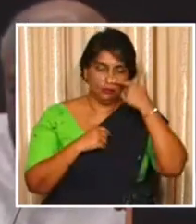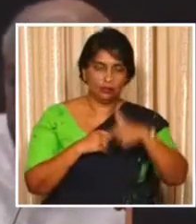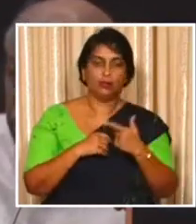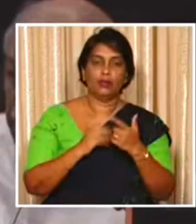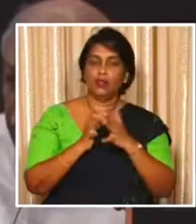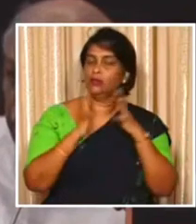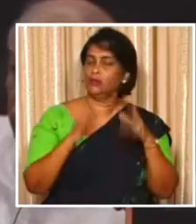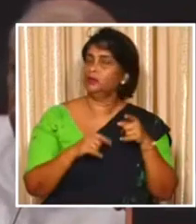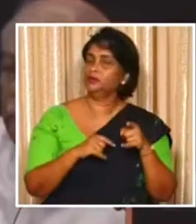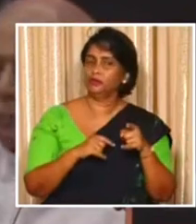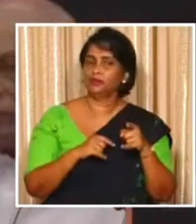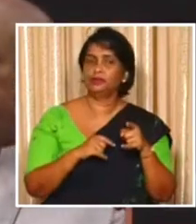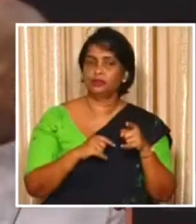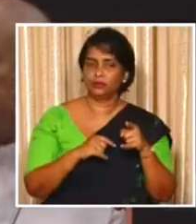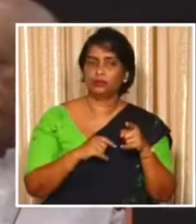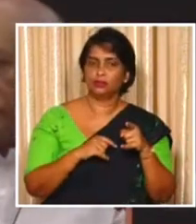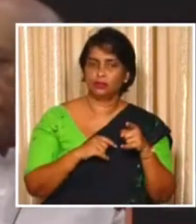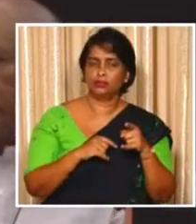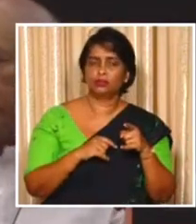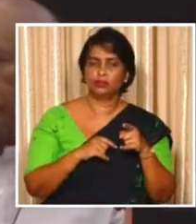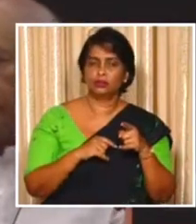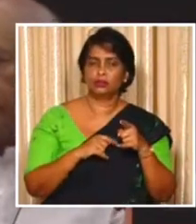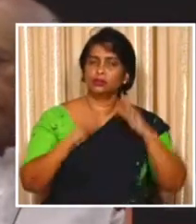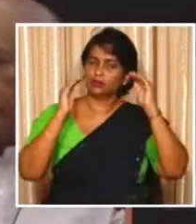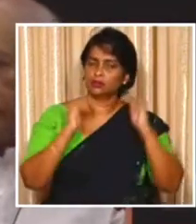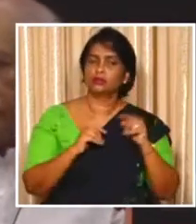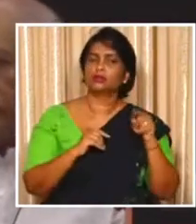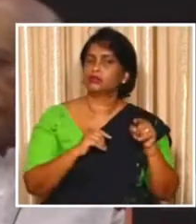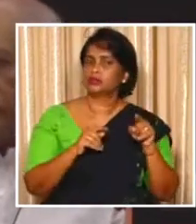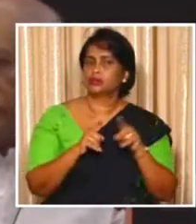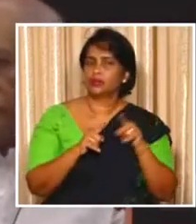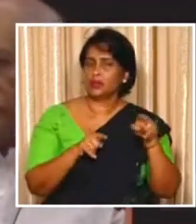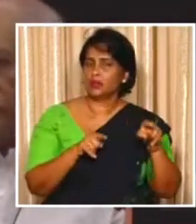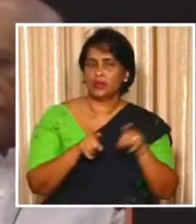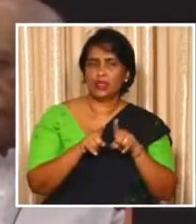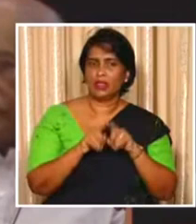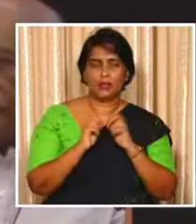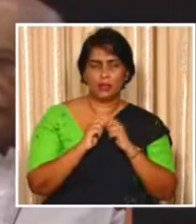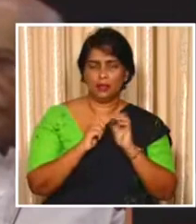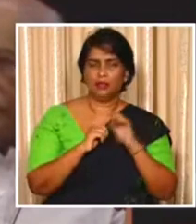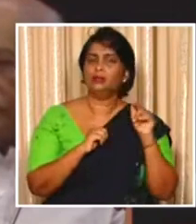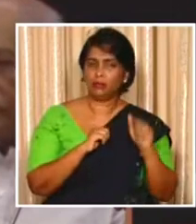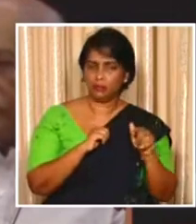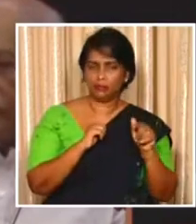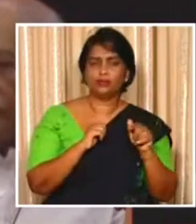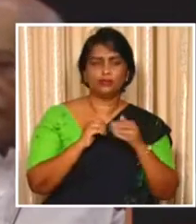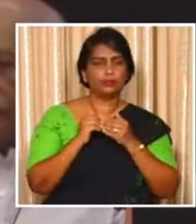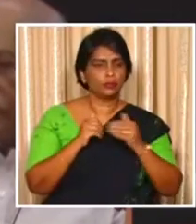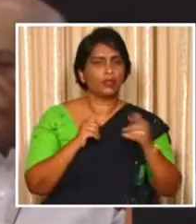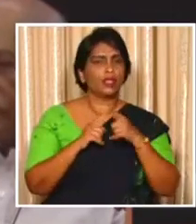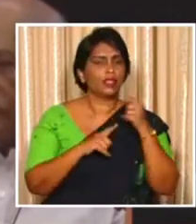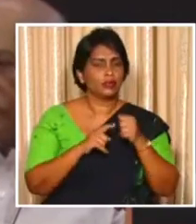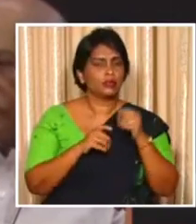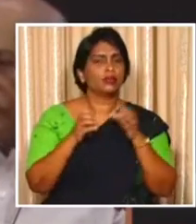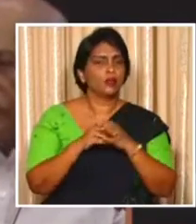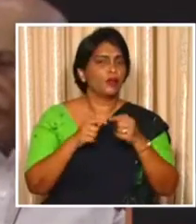දැන් ද ප්‍රසන්ට් වන්ස් ඉට විල් කම් ඩවුන් බට් මේක එහෙම මේකක් වෙලා නැහැ මේක එවලේ ඉඳන් ඉංජිනේරු